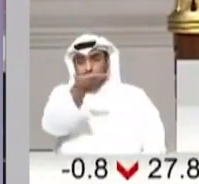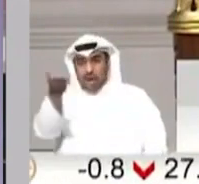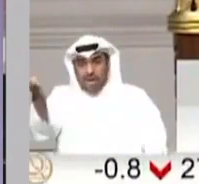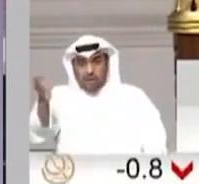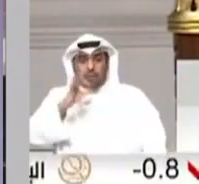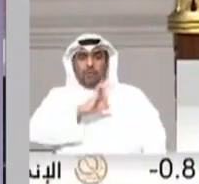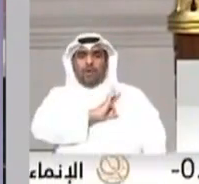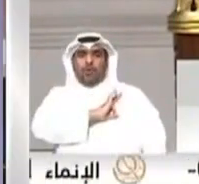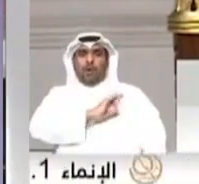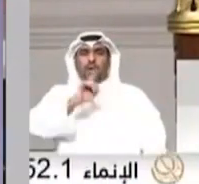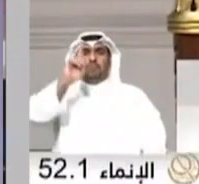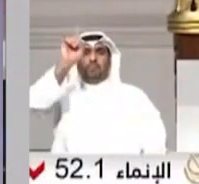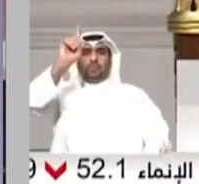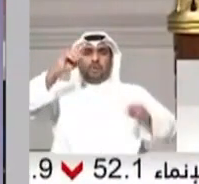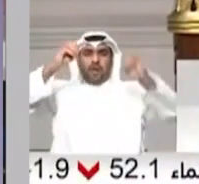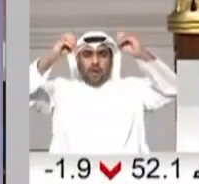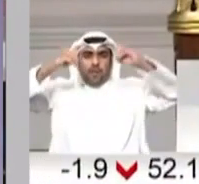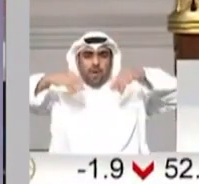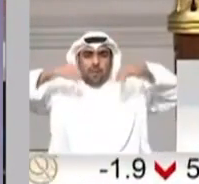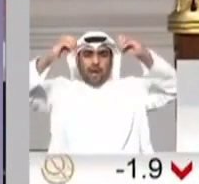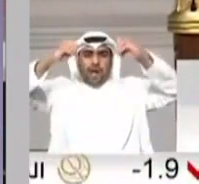ورحمة الله وبركاته.